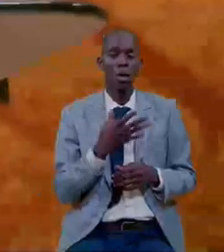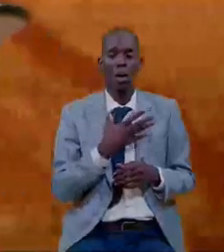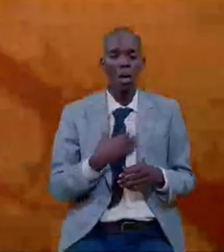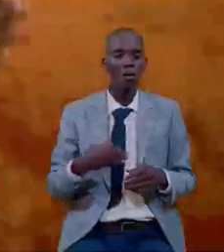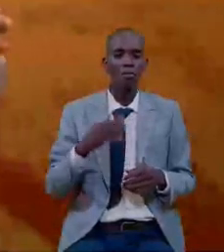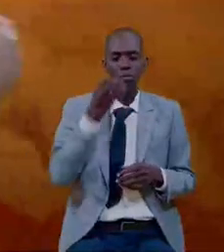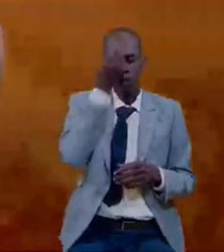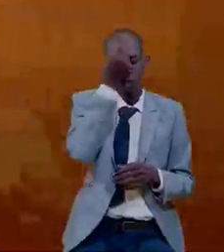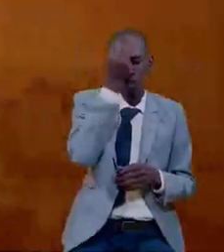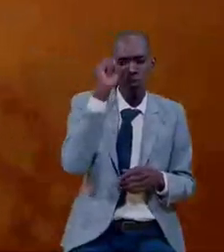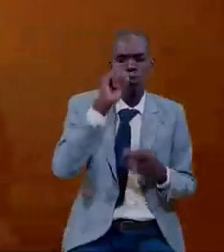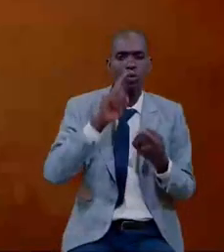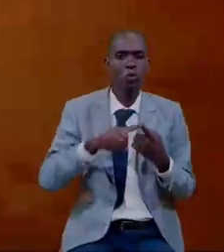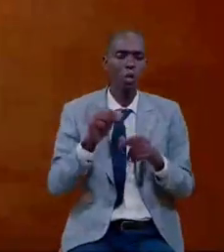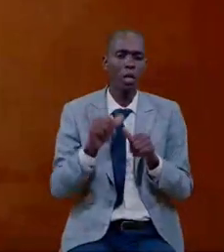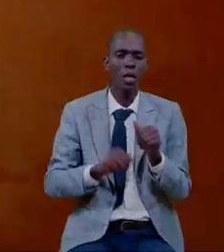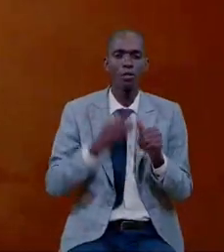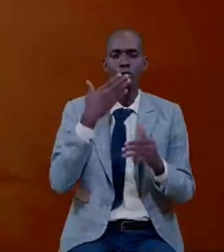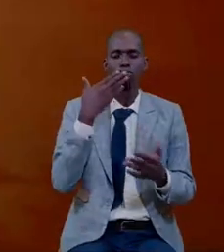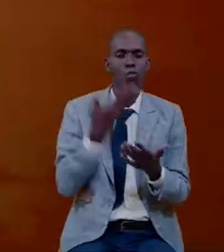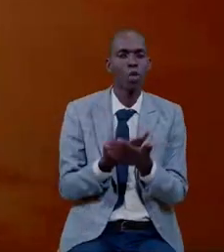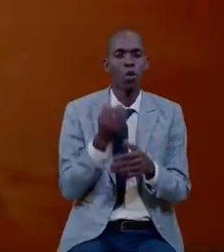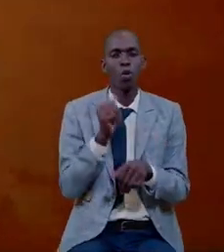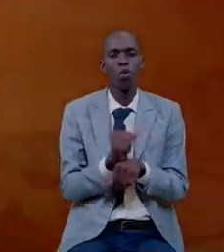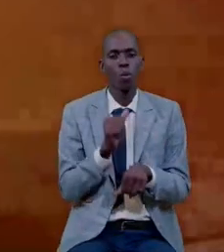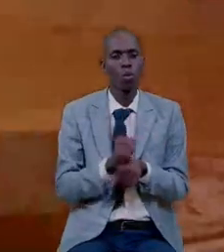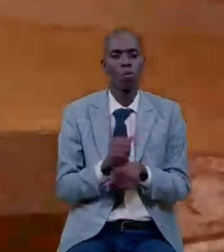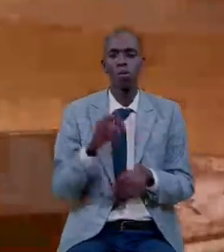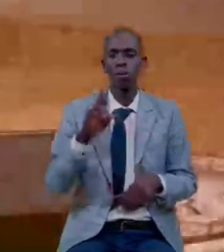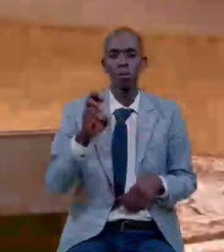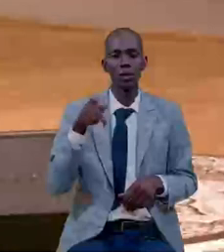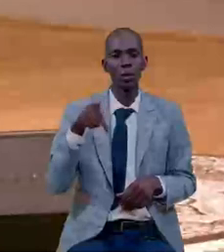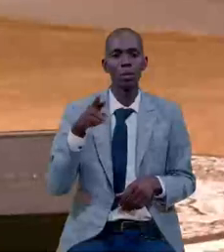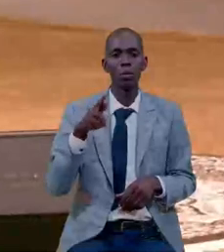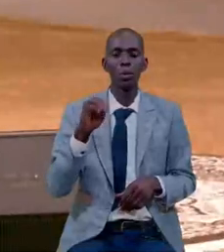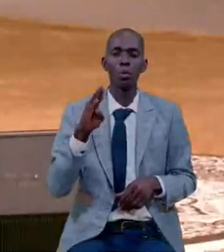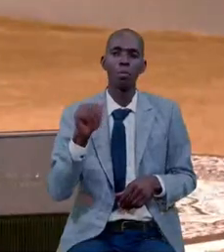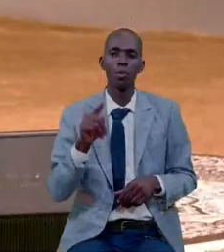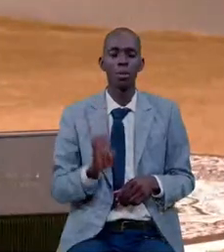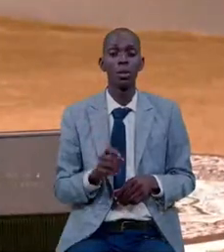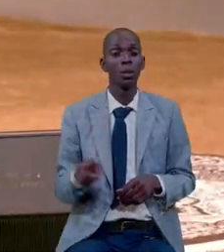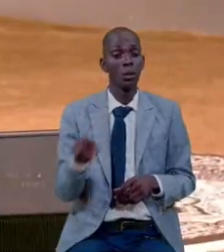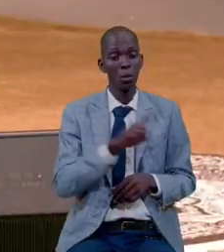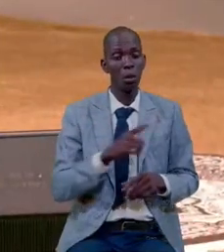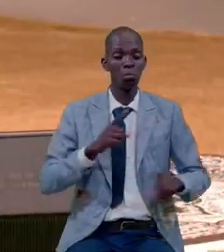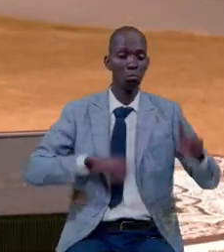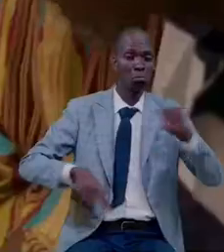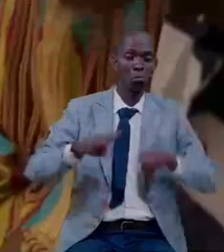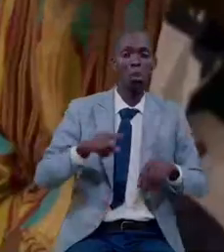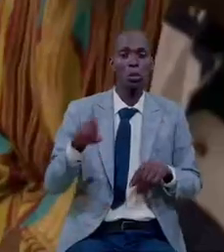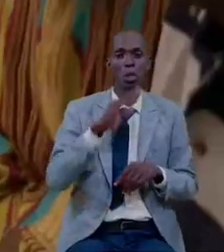incapables d'aucune bonne œuvre. Ils professent connaître Dieu, ils sont